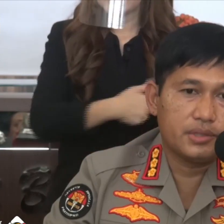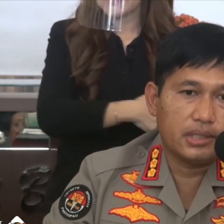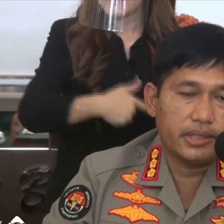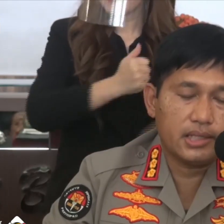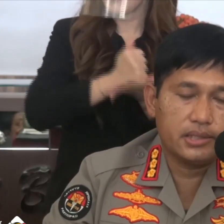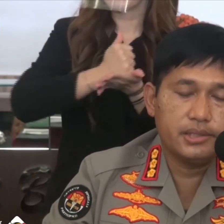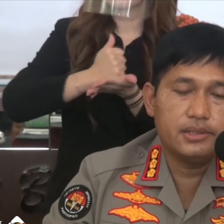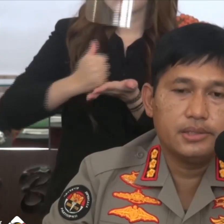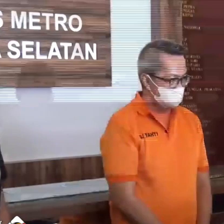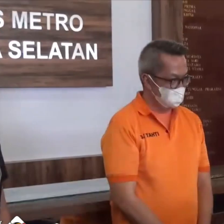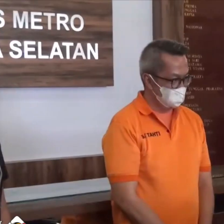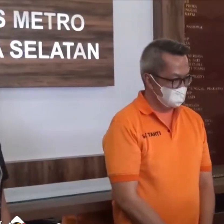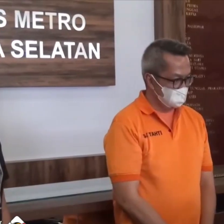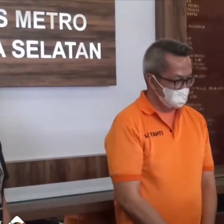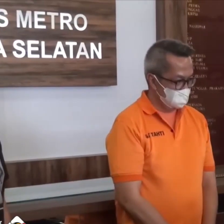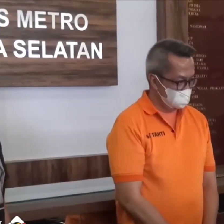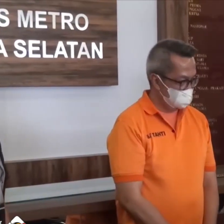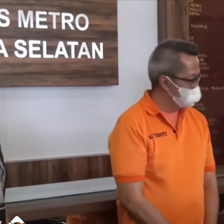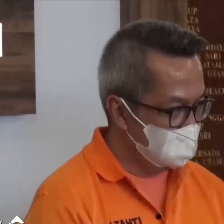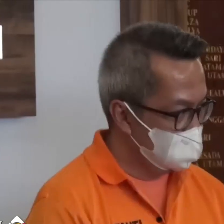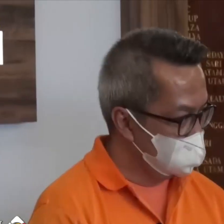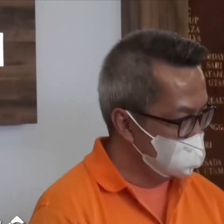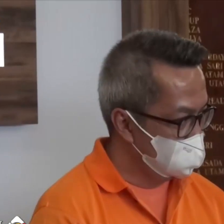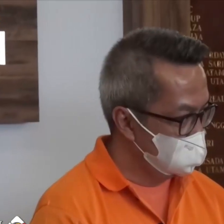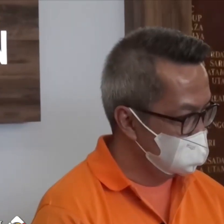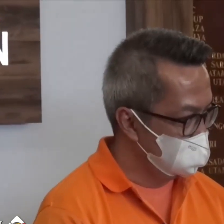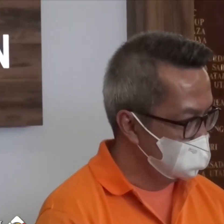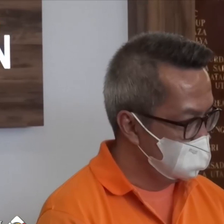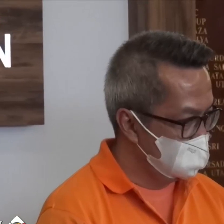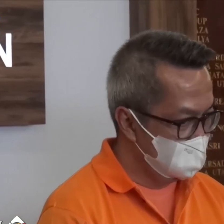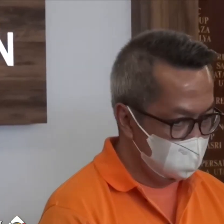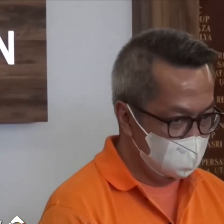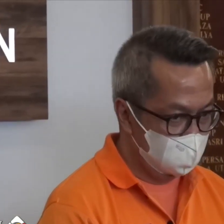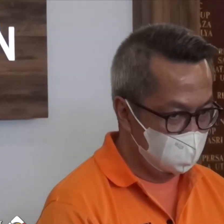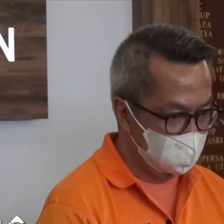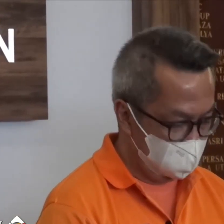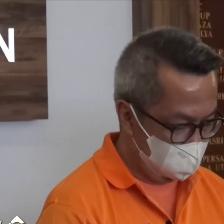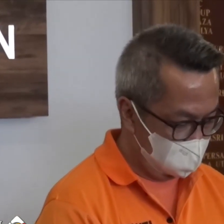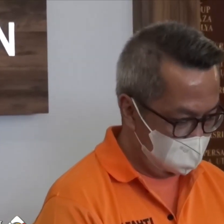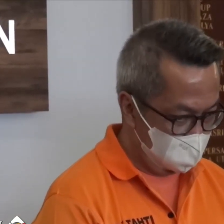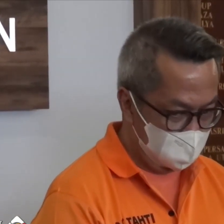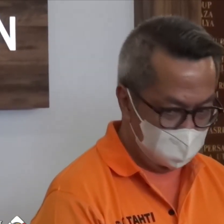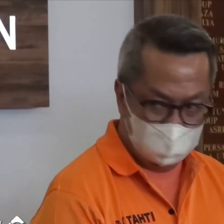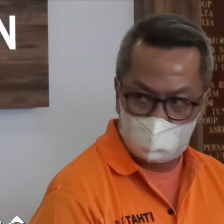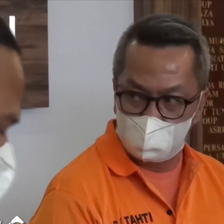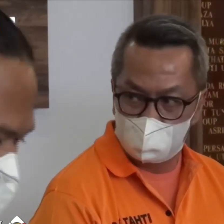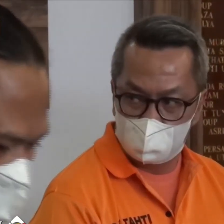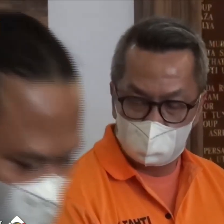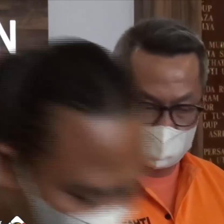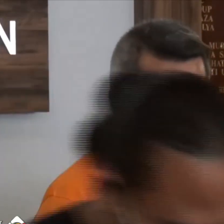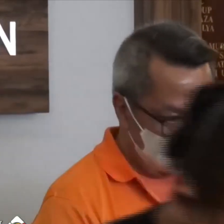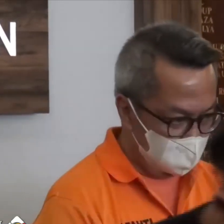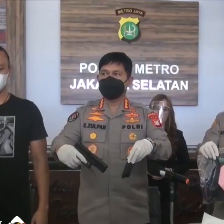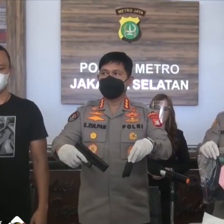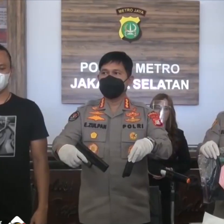beneran atau senjata yang asli. Pelaku diketahui memiliki airsoft gun sejak Oktober tahun lalu. Atas